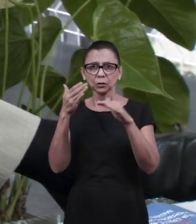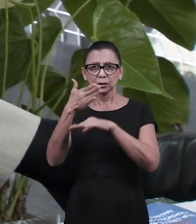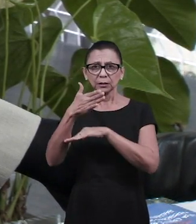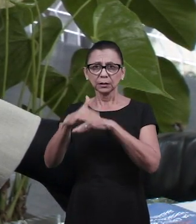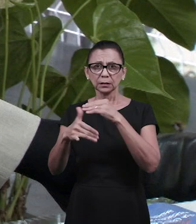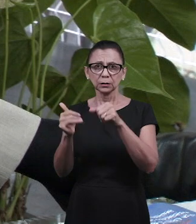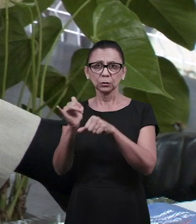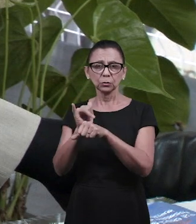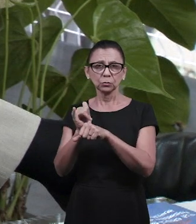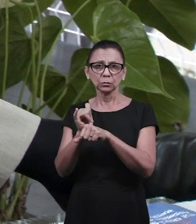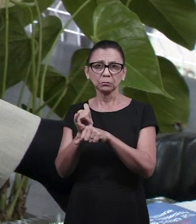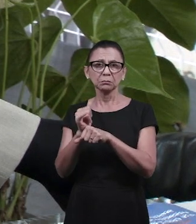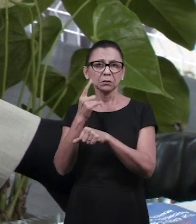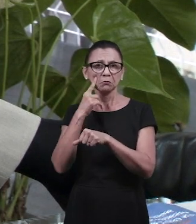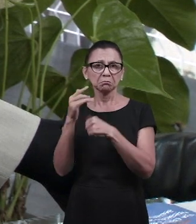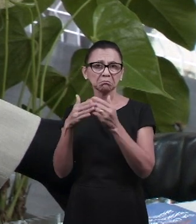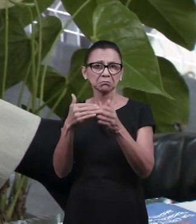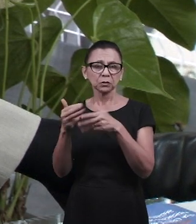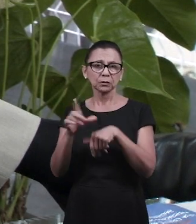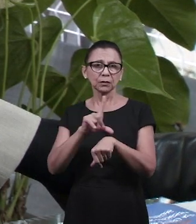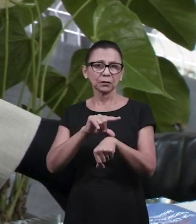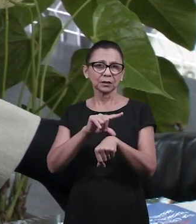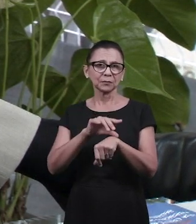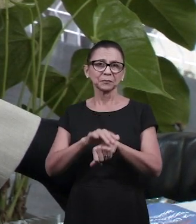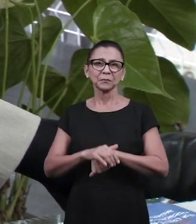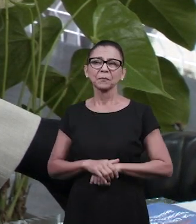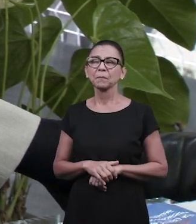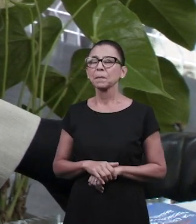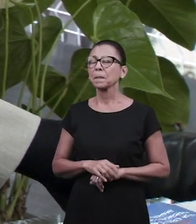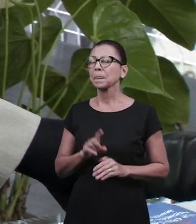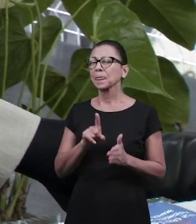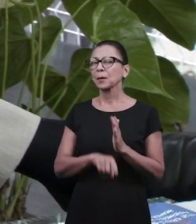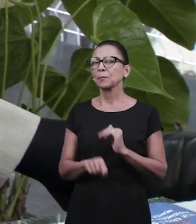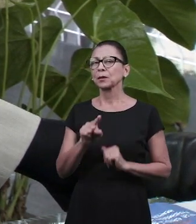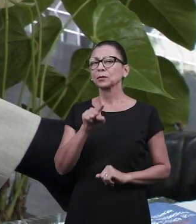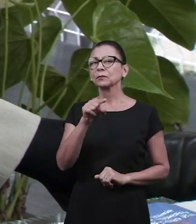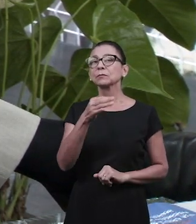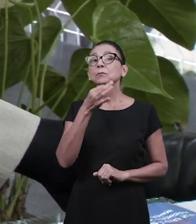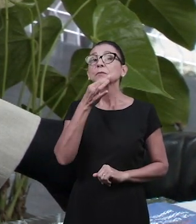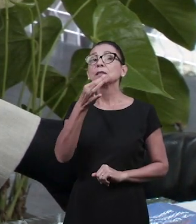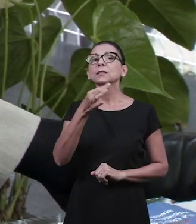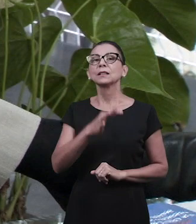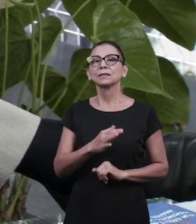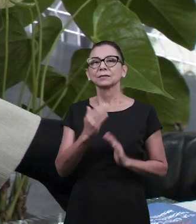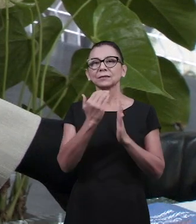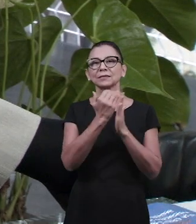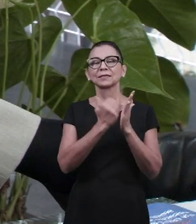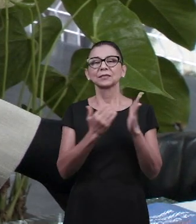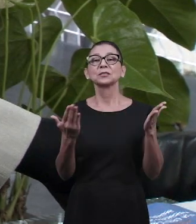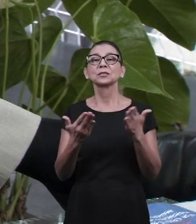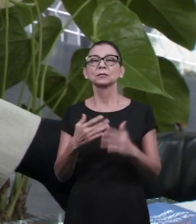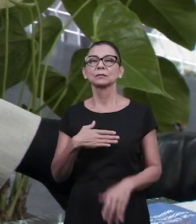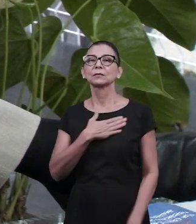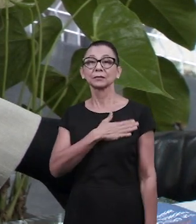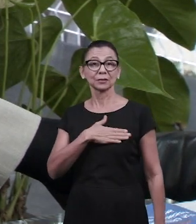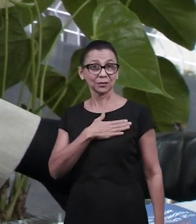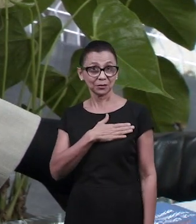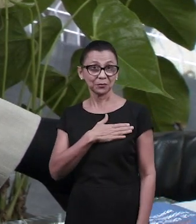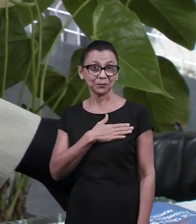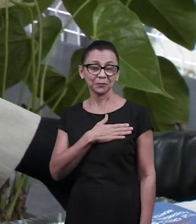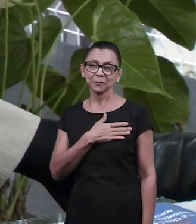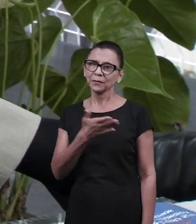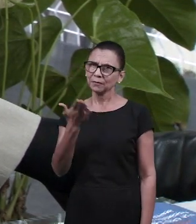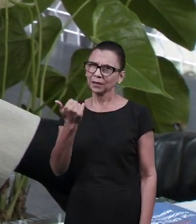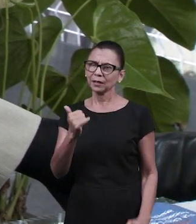assister à n'importe quel moment à ce séminaire. Maintenant, nous voulons savoir qu'est-ce que vous avez trouvé de la programmation d'aujourd'hui. Alors, vous